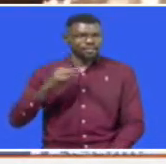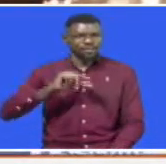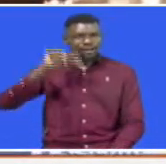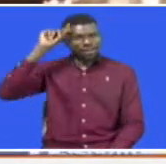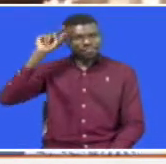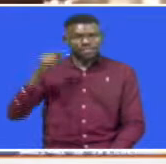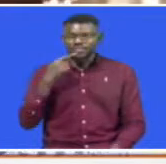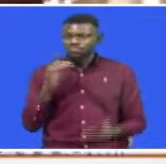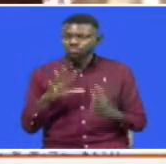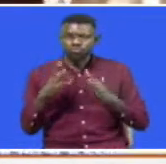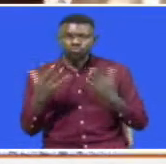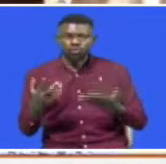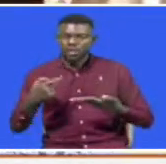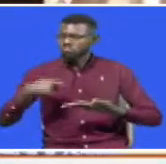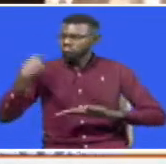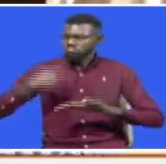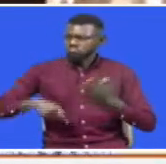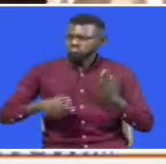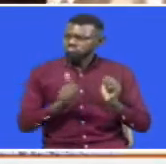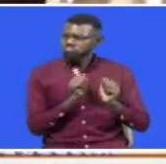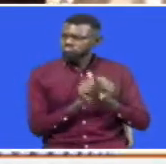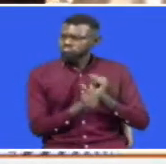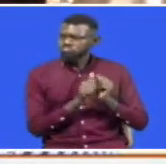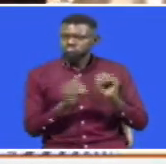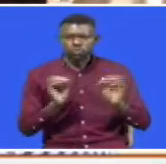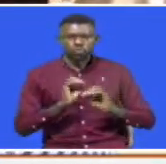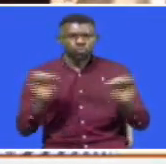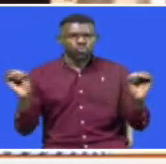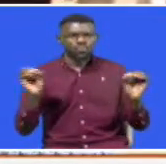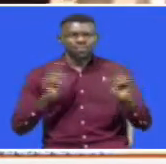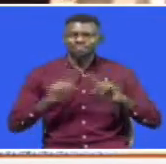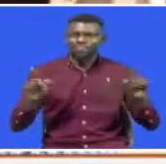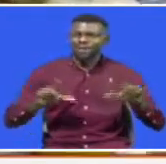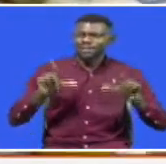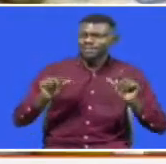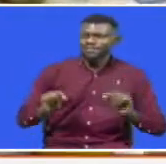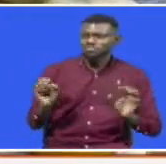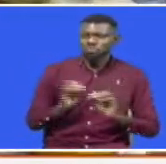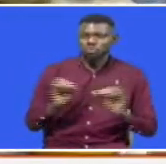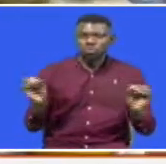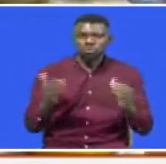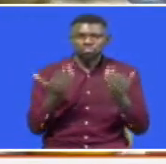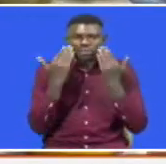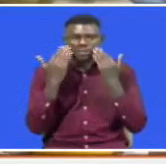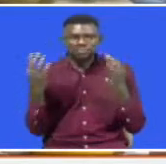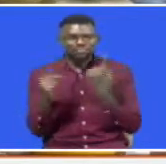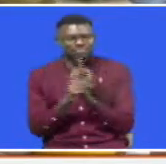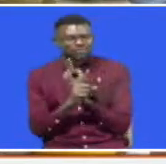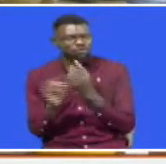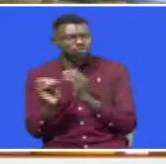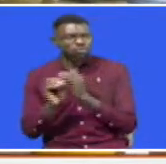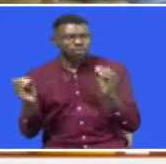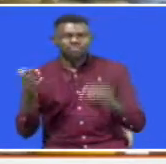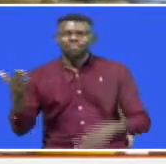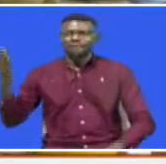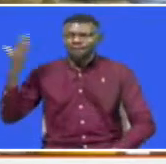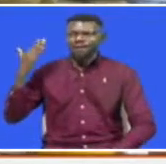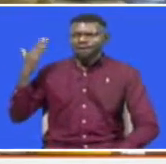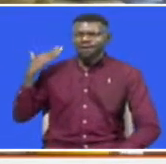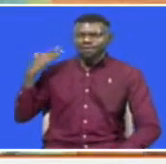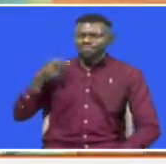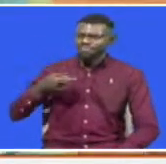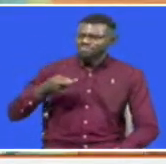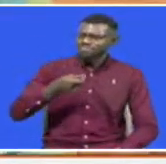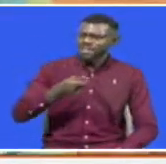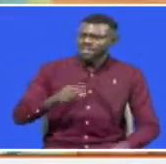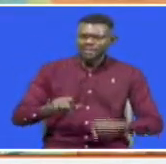imeondoa revenue za mahindi. Ilishuka kweli? Maana hatujaona tofauti. Ile tulikuwa tunalipa hiyo miaka ya nyuma ni hiyo hiyo